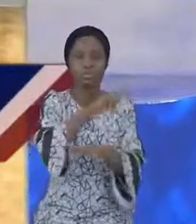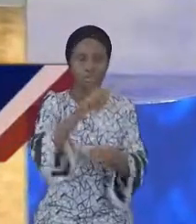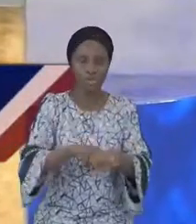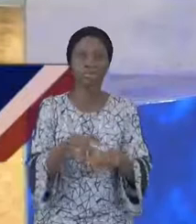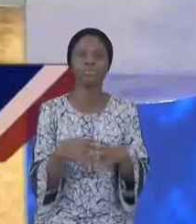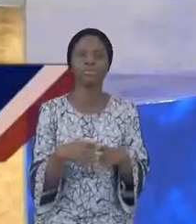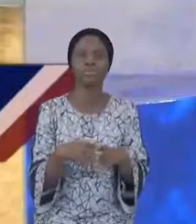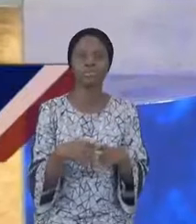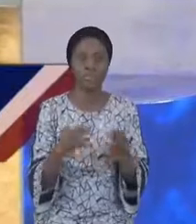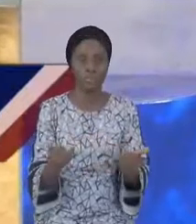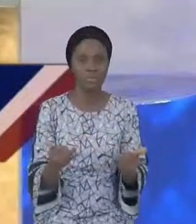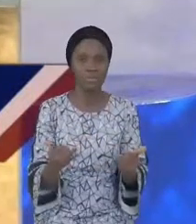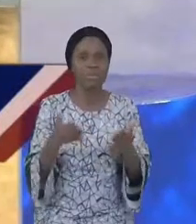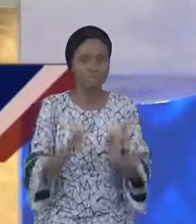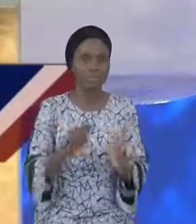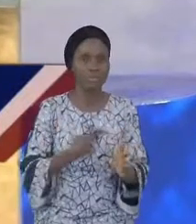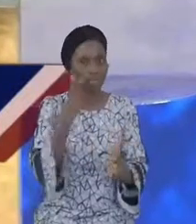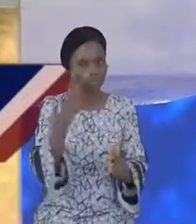Voyons le commencement